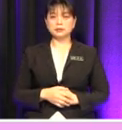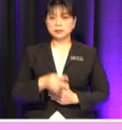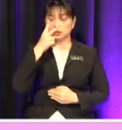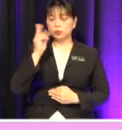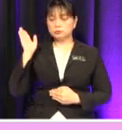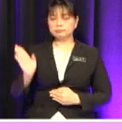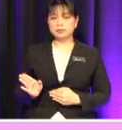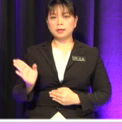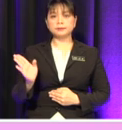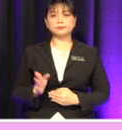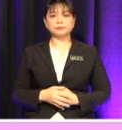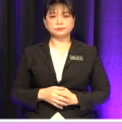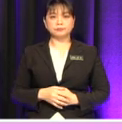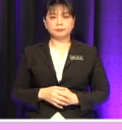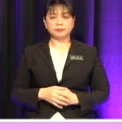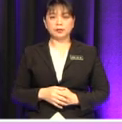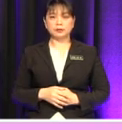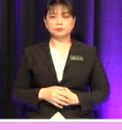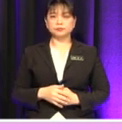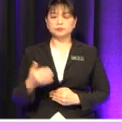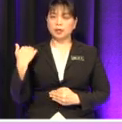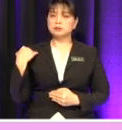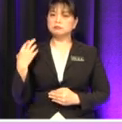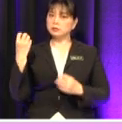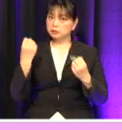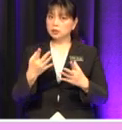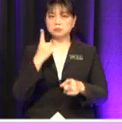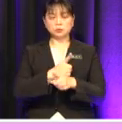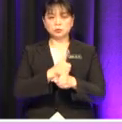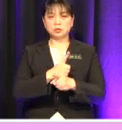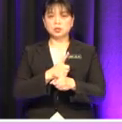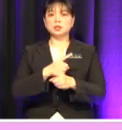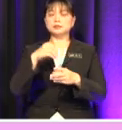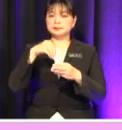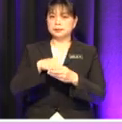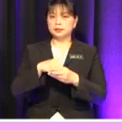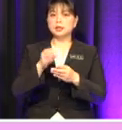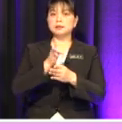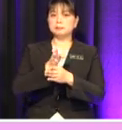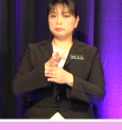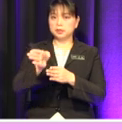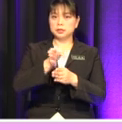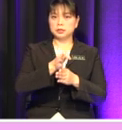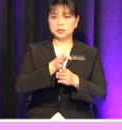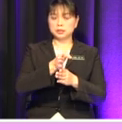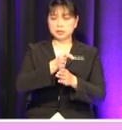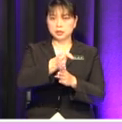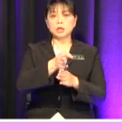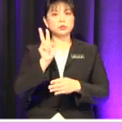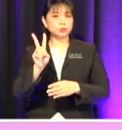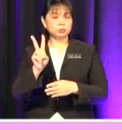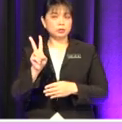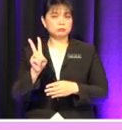pengurusan dan pengelolaan pertandingan sukan ke dalam bidang dua pula oke fungsi sistem tubuh dalam